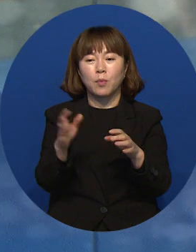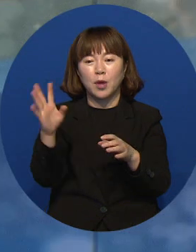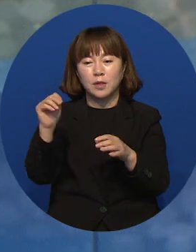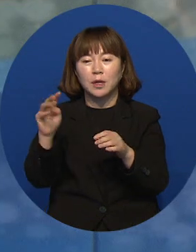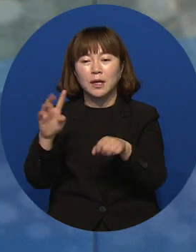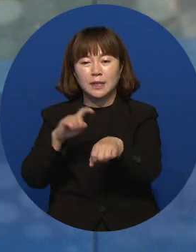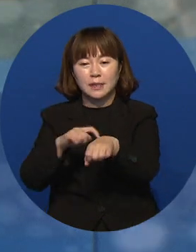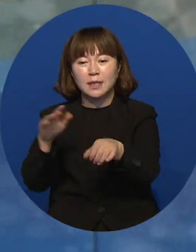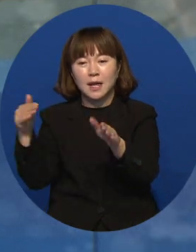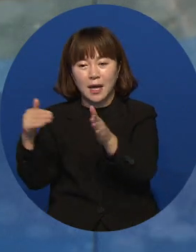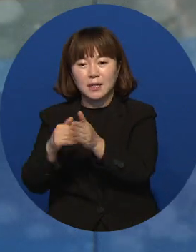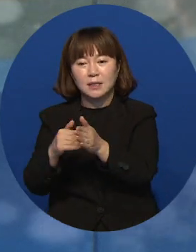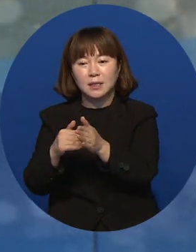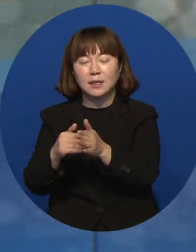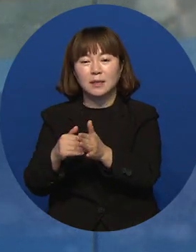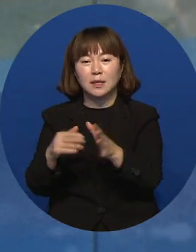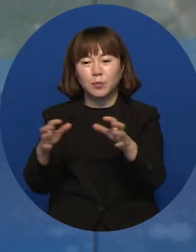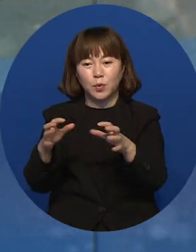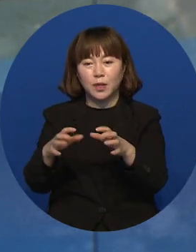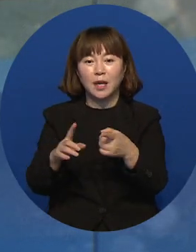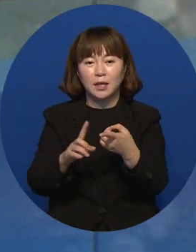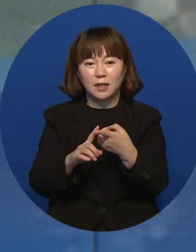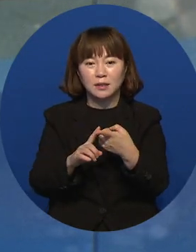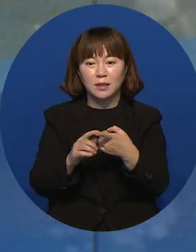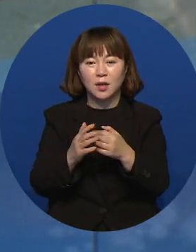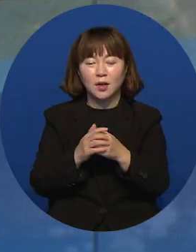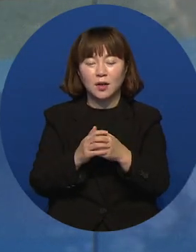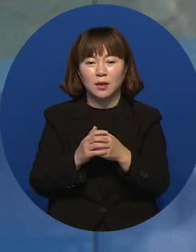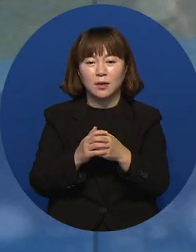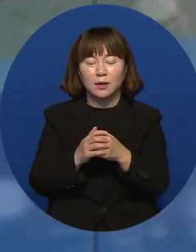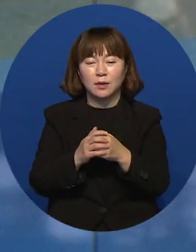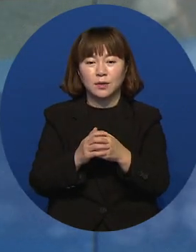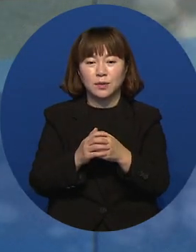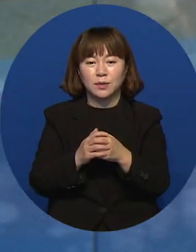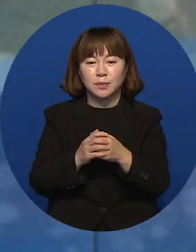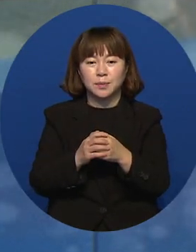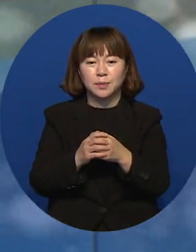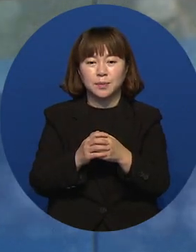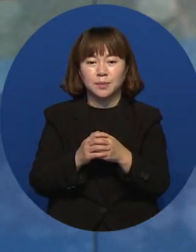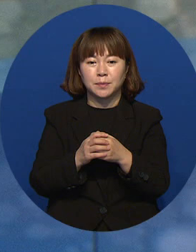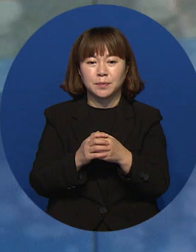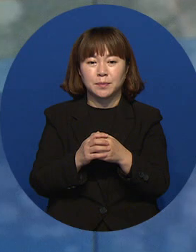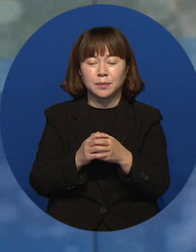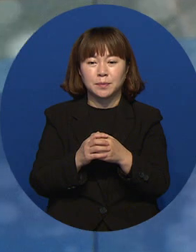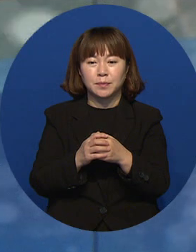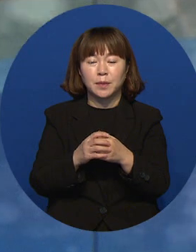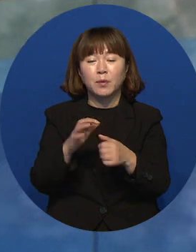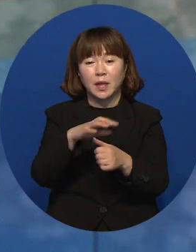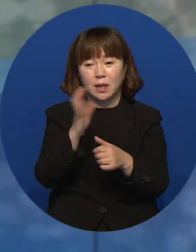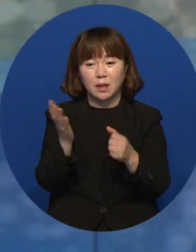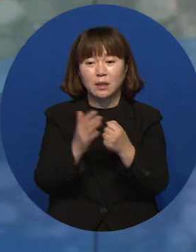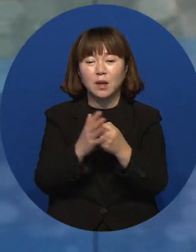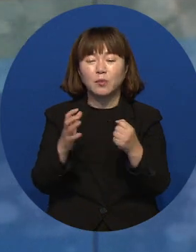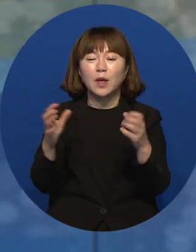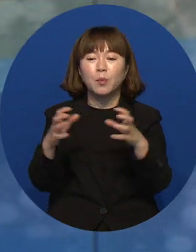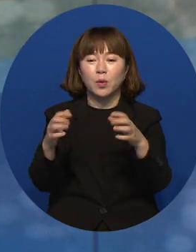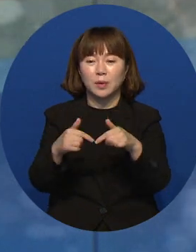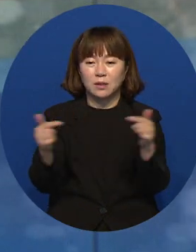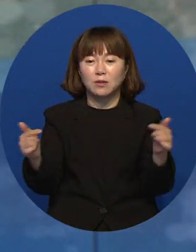같아요 11월 뉴스 들으시면서 여러분 일상 생활 조금 더 아무 의미 있어 질 것 같습니다